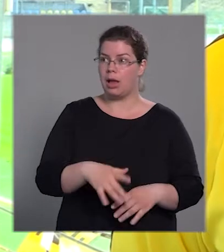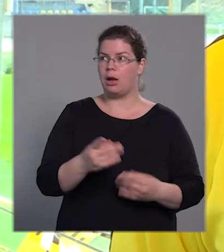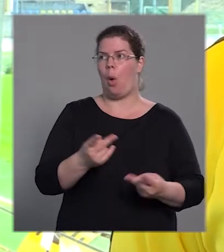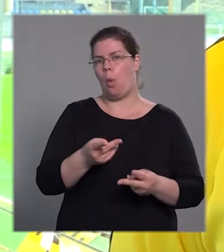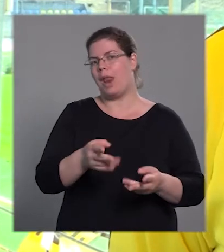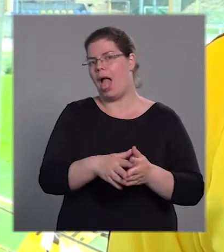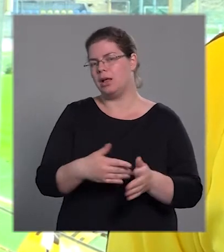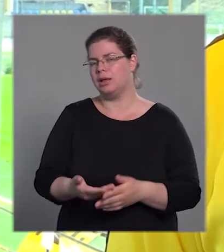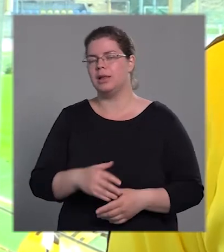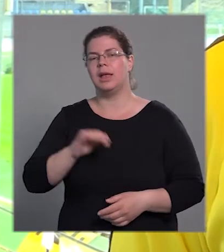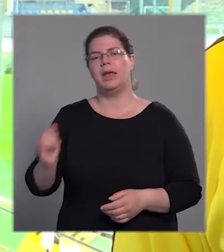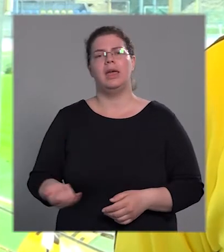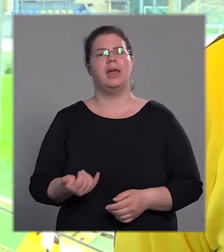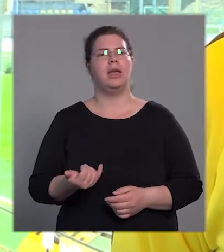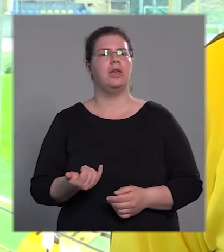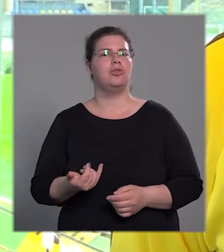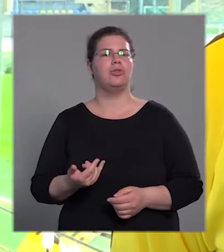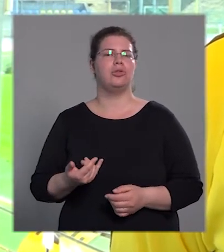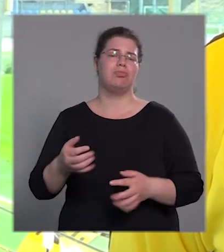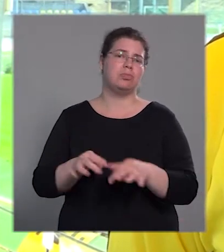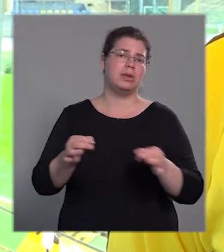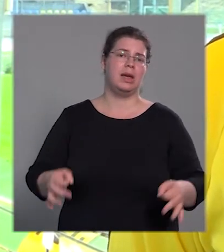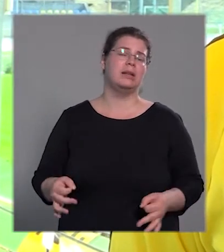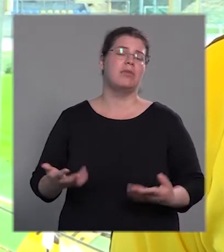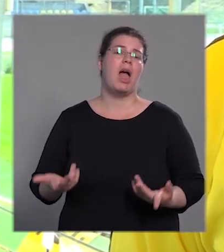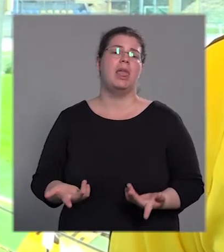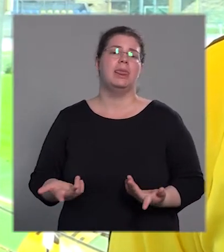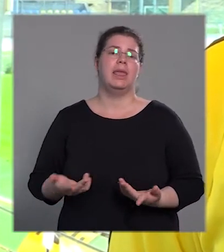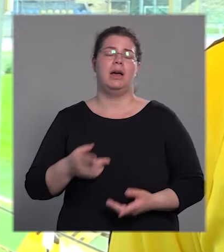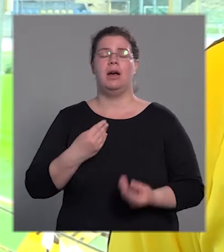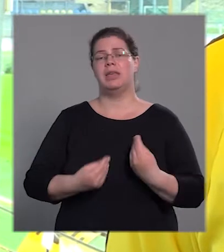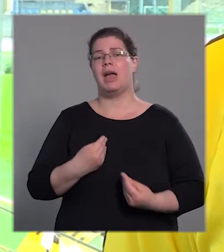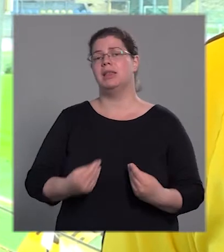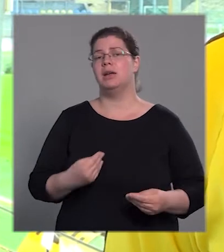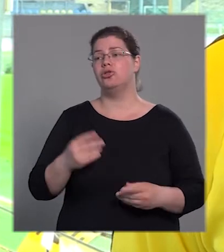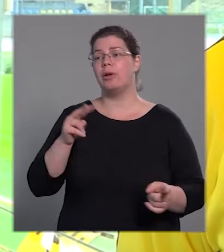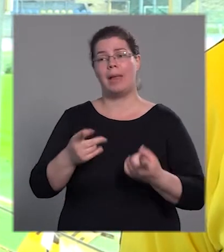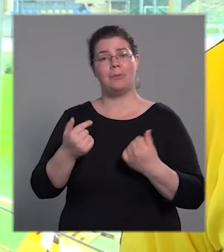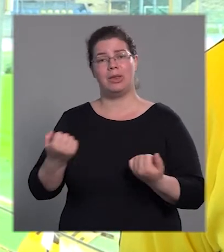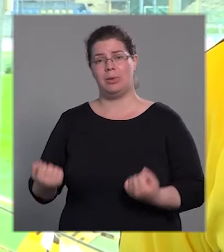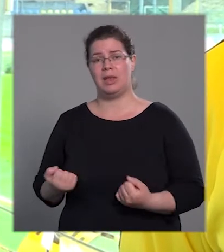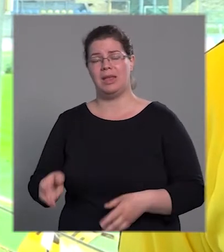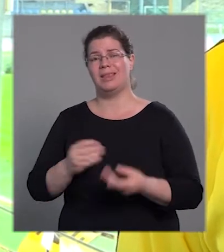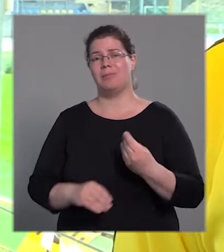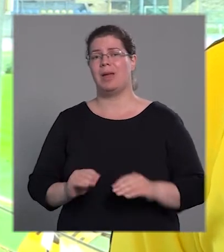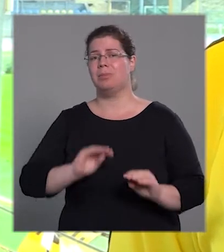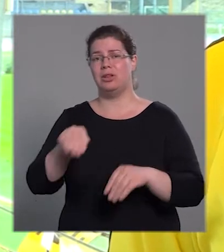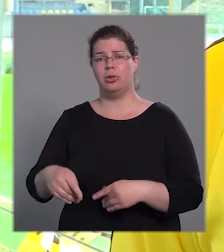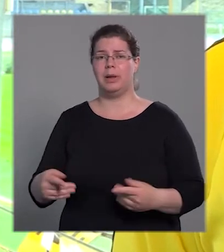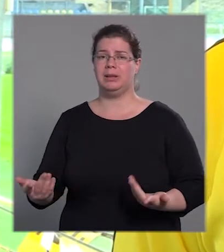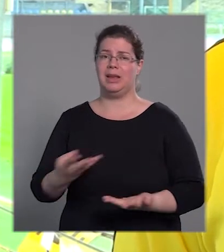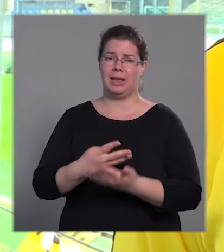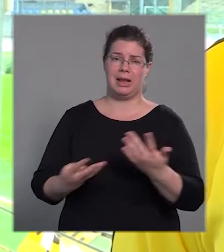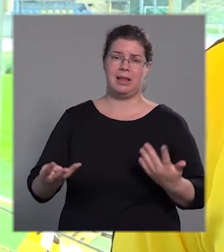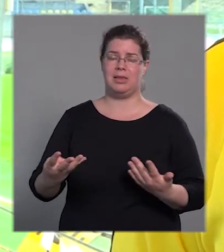elkezdték, és nyilván azért a játékosok szempontjából pedig nagyon nehéz, hiszen azért belecsöppeni megint egy 90